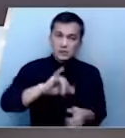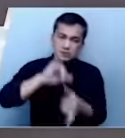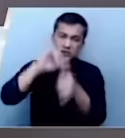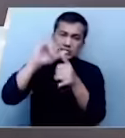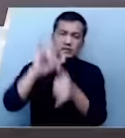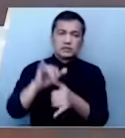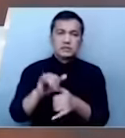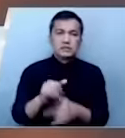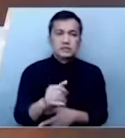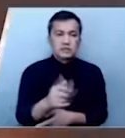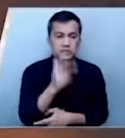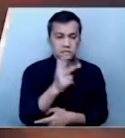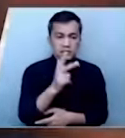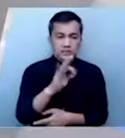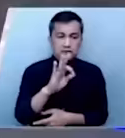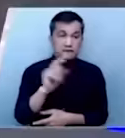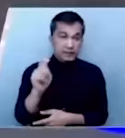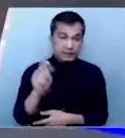talampakan.